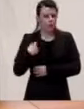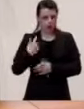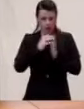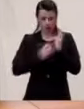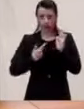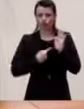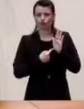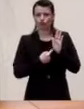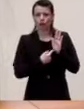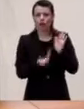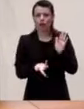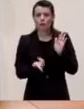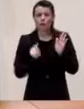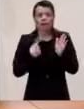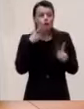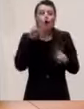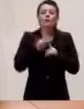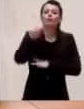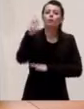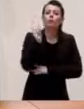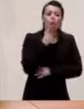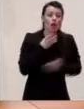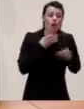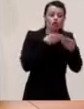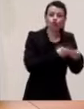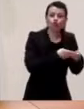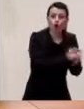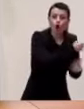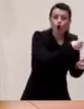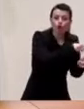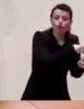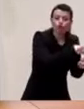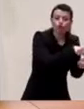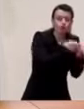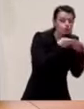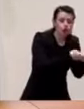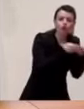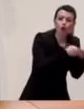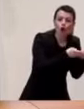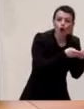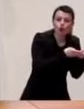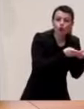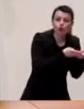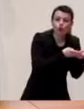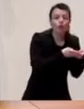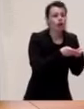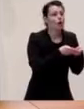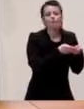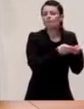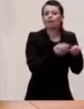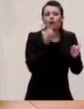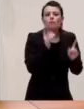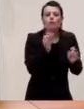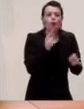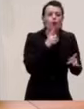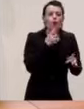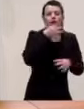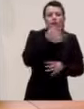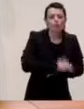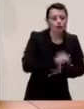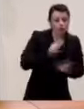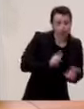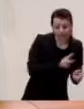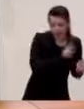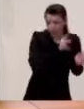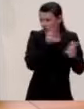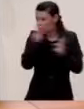era tanto il soccorso, ma era la capacità di trasferire in ospedale, dove nei